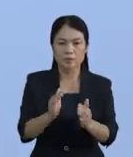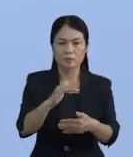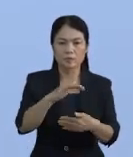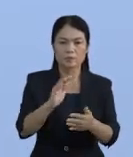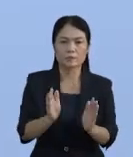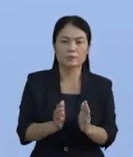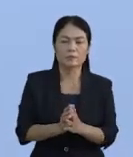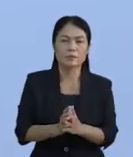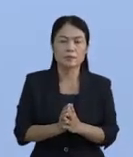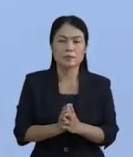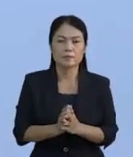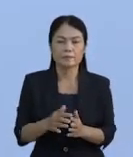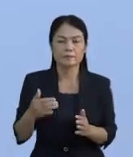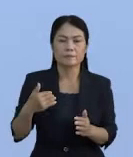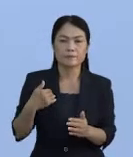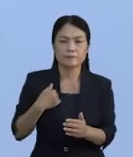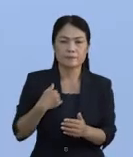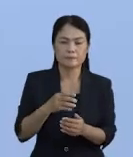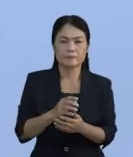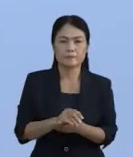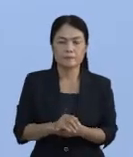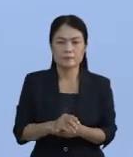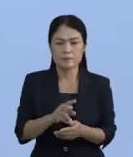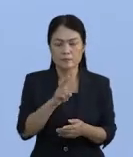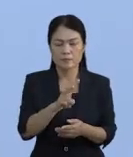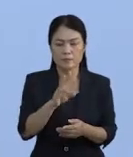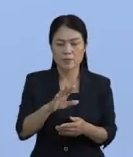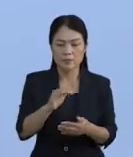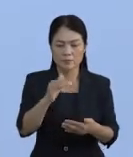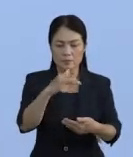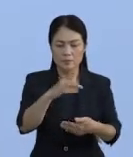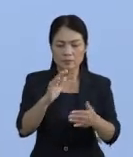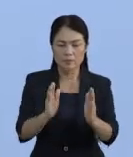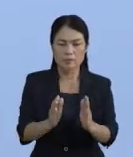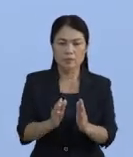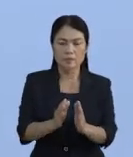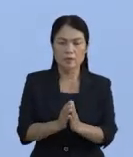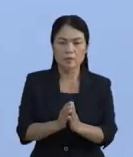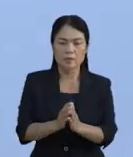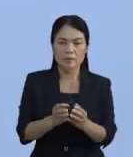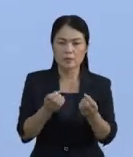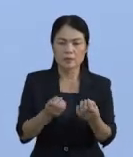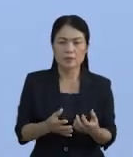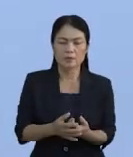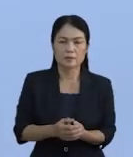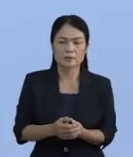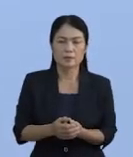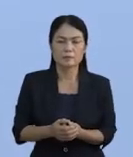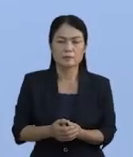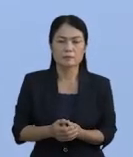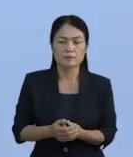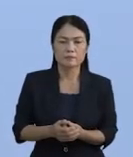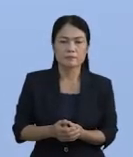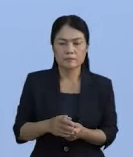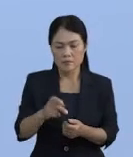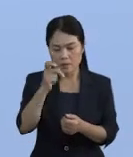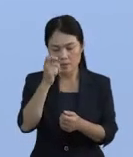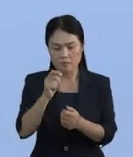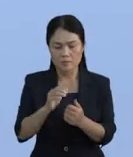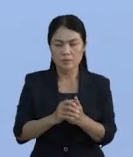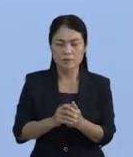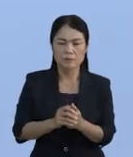miến mà con một thấy phám cụp tiền chứ bị làng mà con làng mà con cực tìm nữa cứ